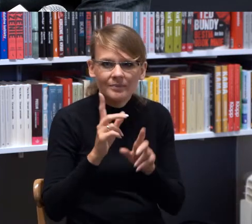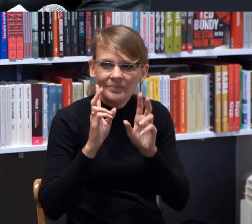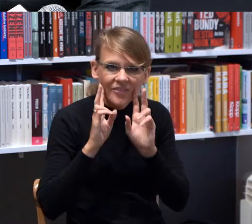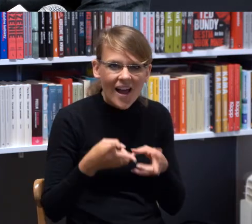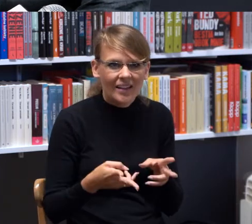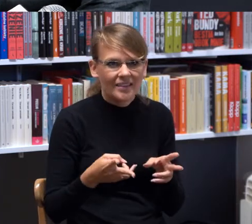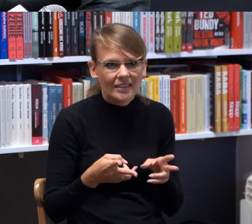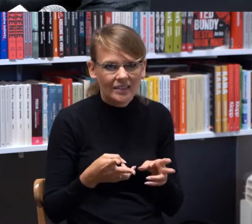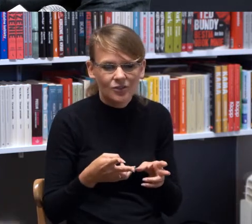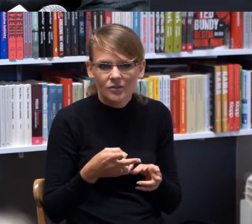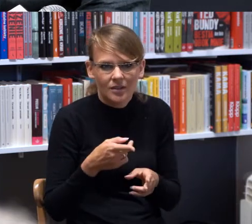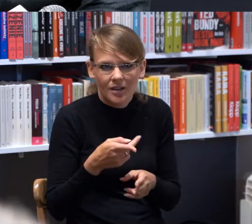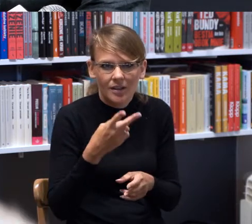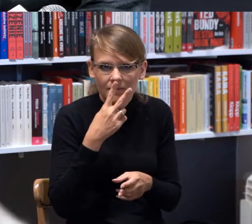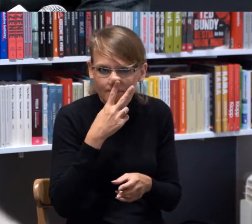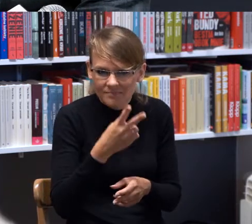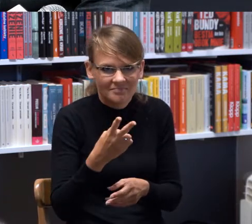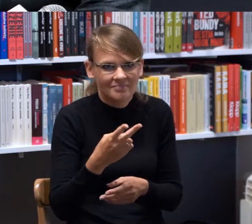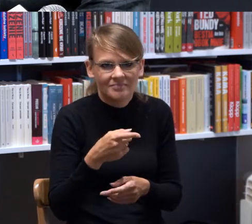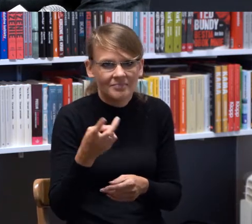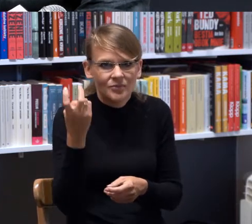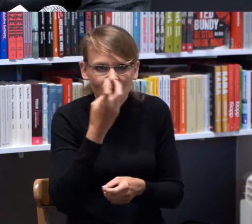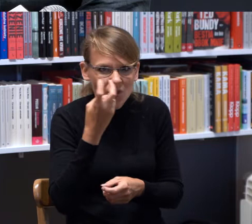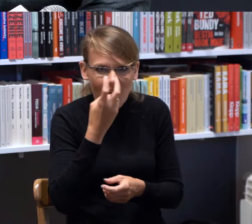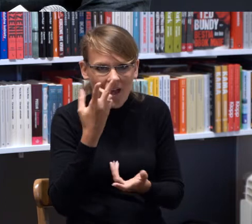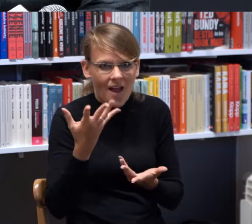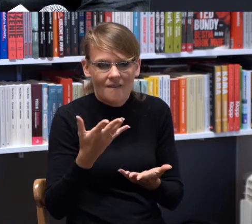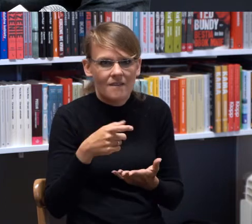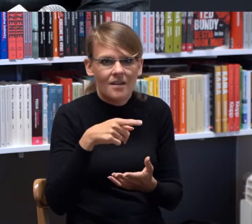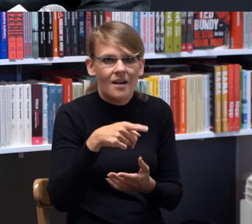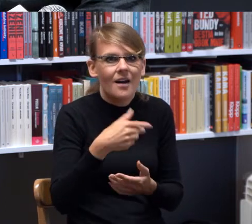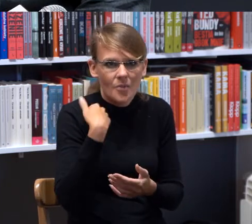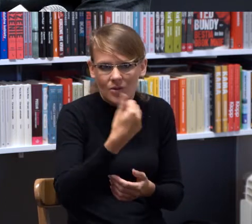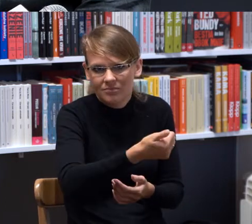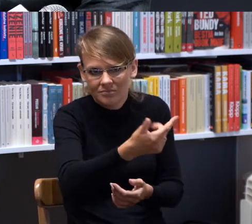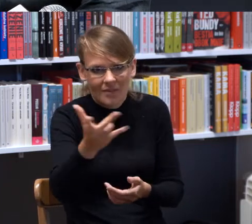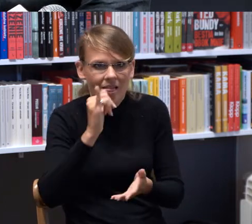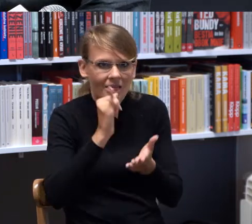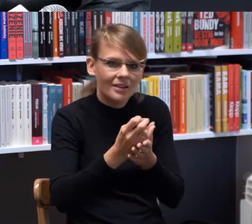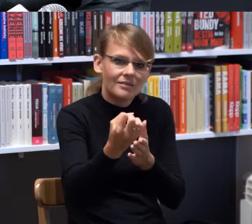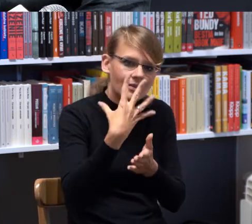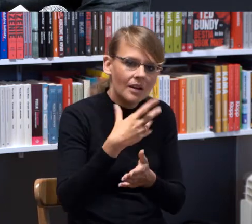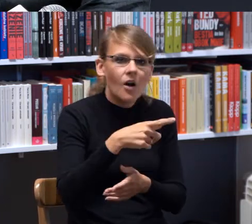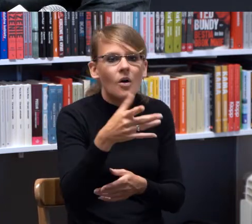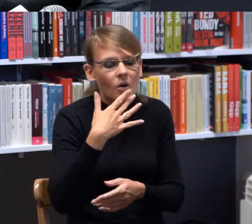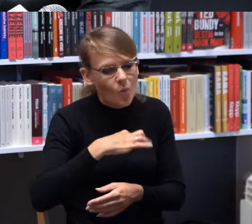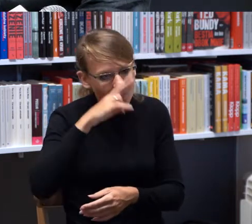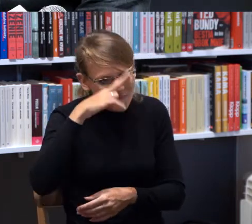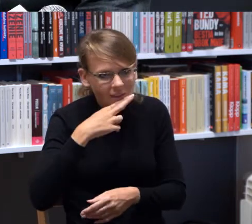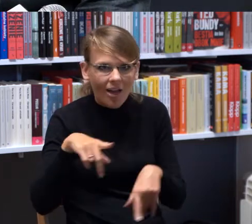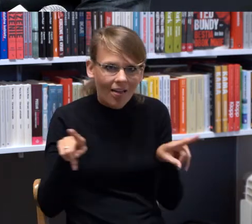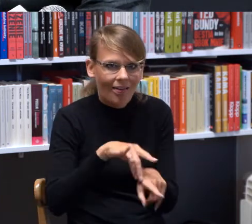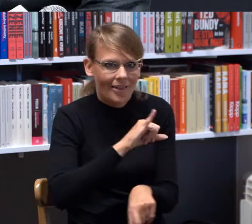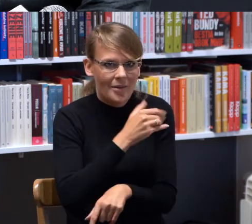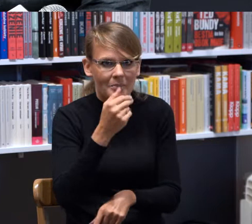taka niesamowita koincydencja. To znaczy, dostałam ileś, bo nie jeden, listów o tym, że no, mój ojciec też się nazywał